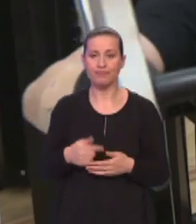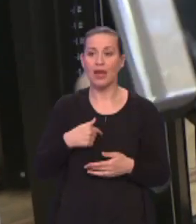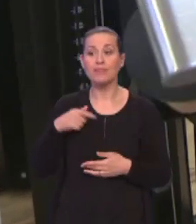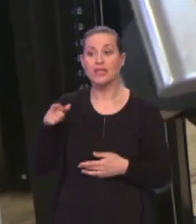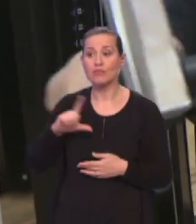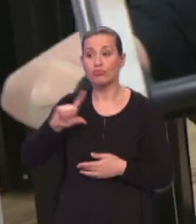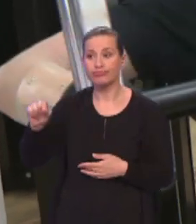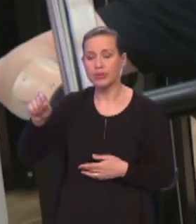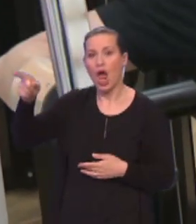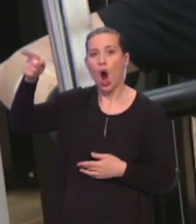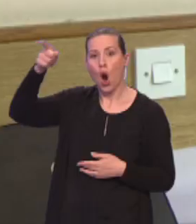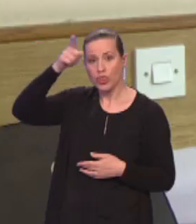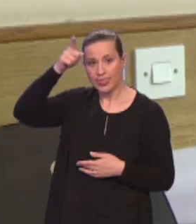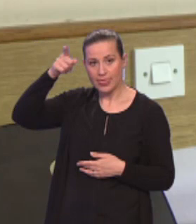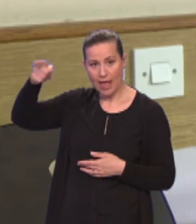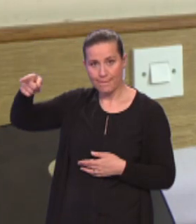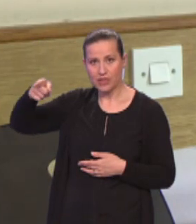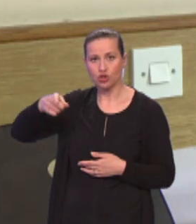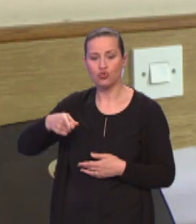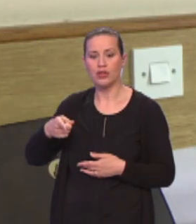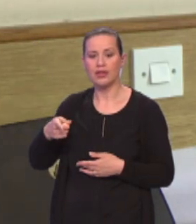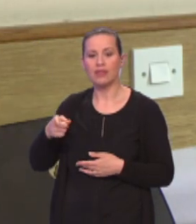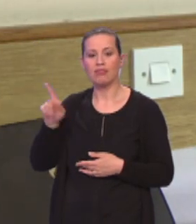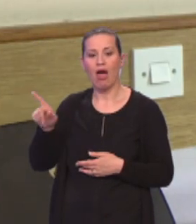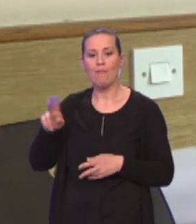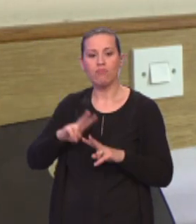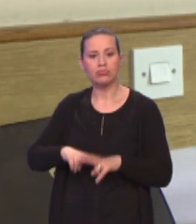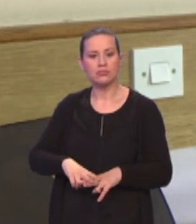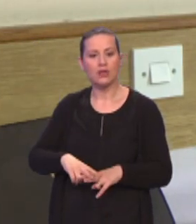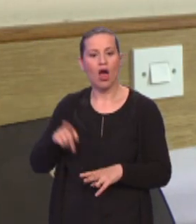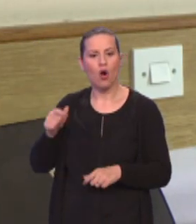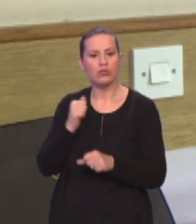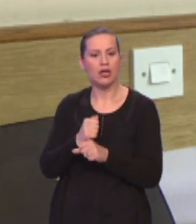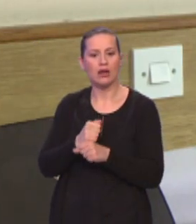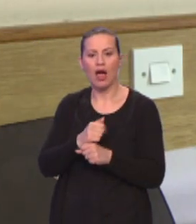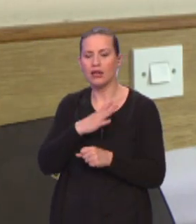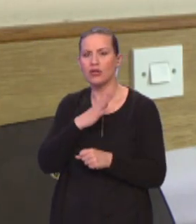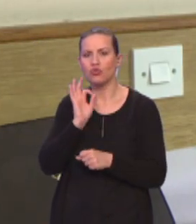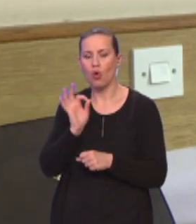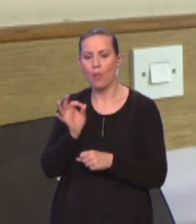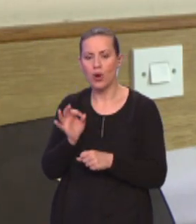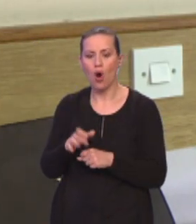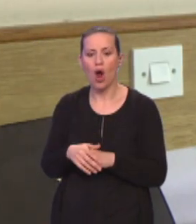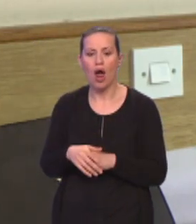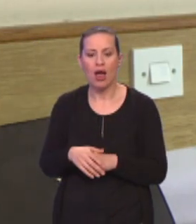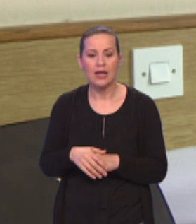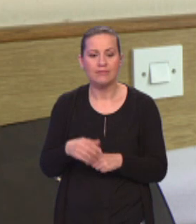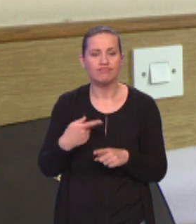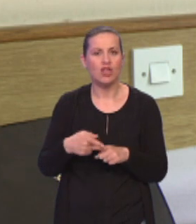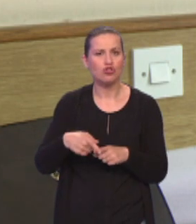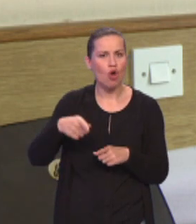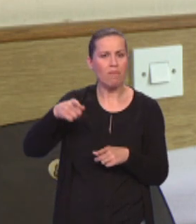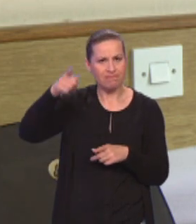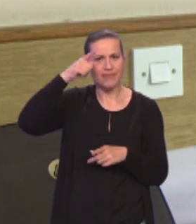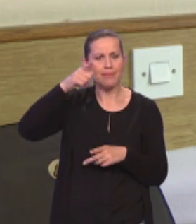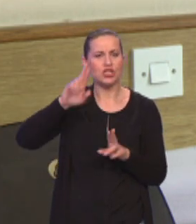Njemačku, da tamo u nekoj klinici koji jako dobro rade, imaju tih čuda more, s obzirom da njemačke klinike imaju